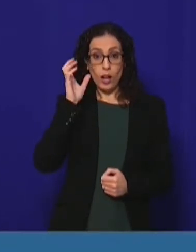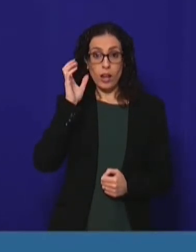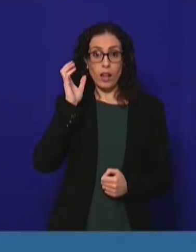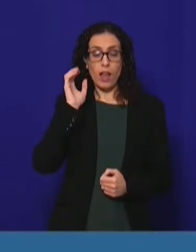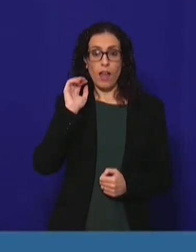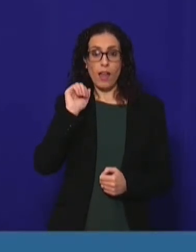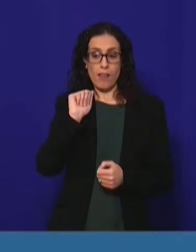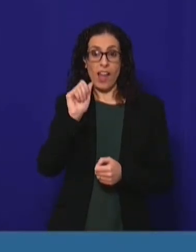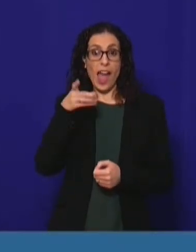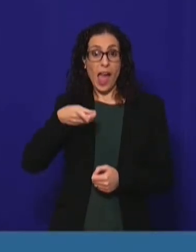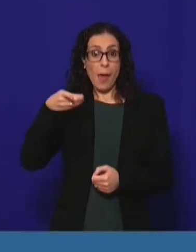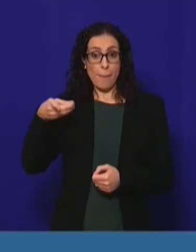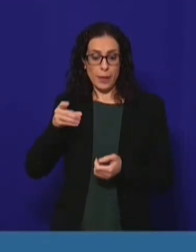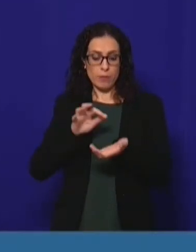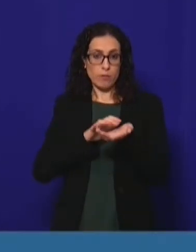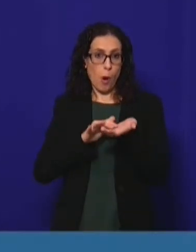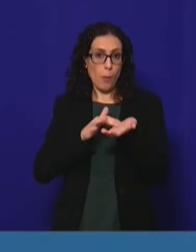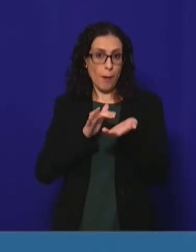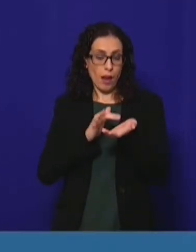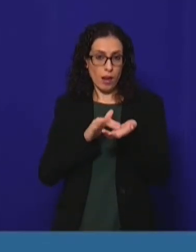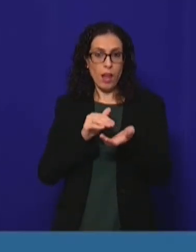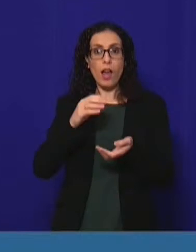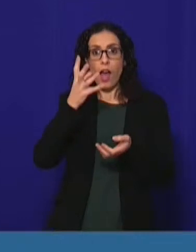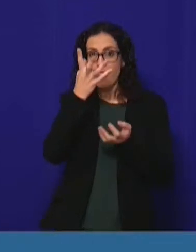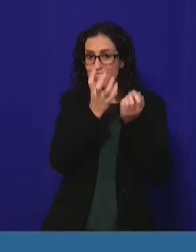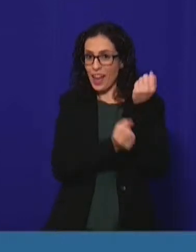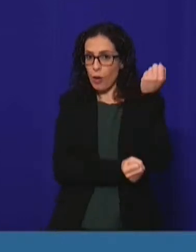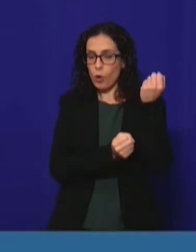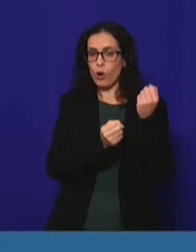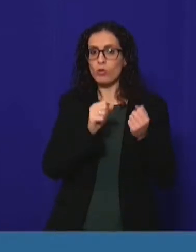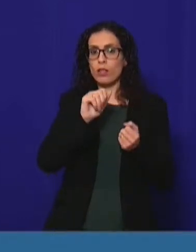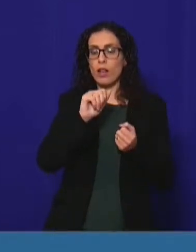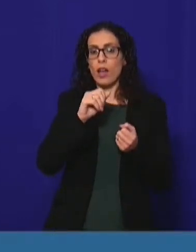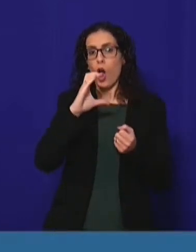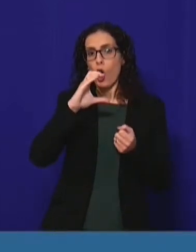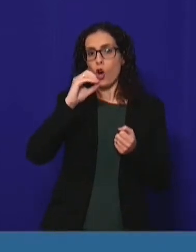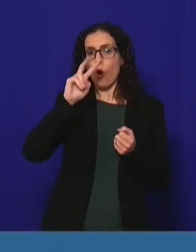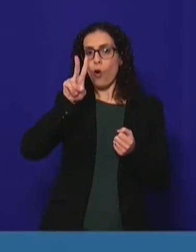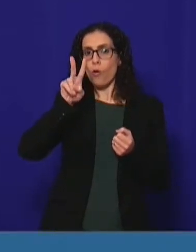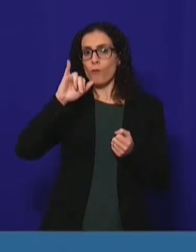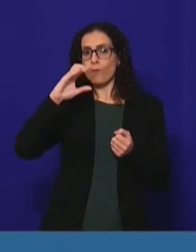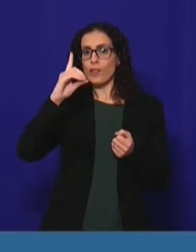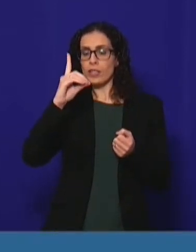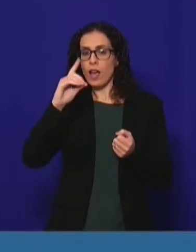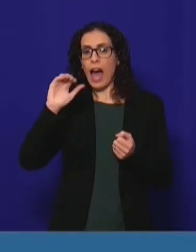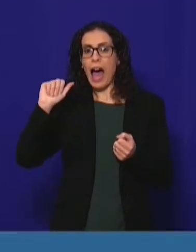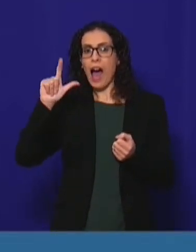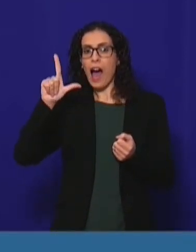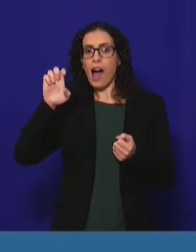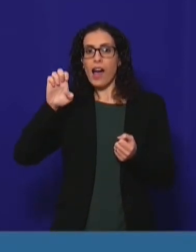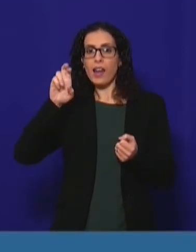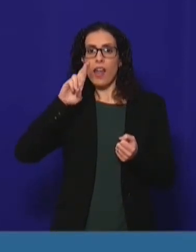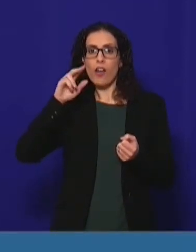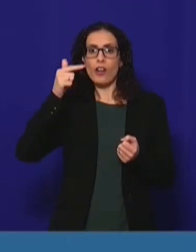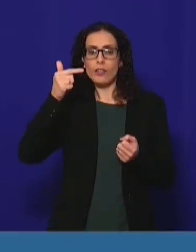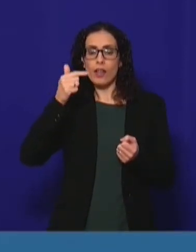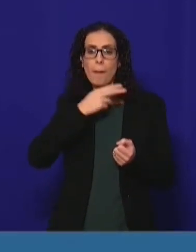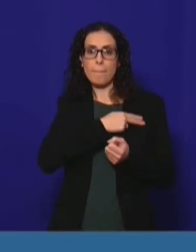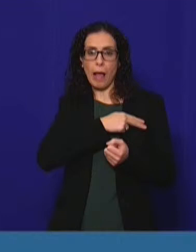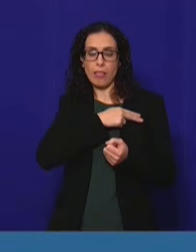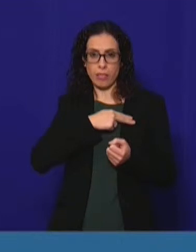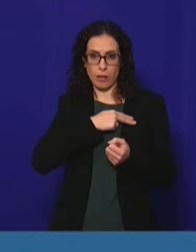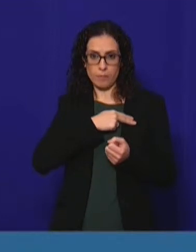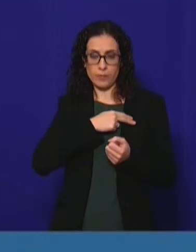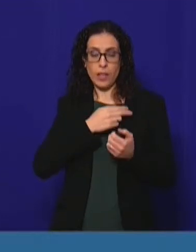downloadja ħiex jiddownloadja għaliex din ħatejn ħafna fil-contact tracing, tejn lilek li jekk inti kellek kuntatt ma' persuna u dak il-persuna ma